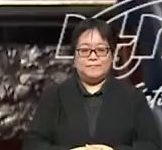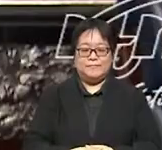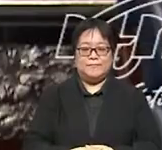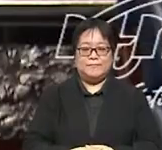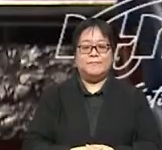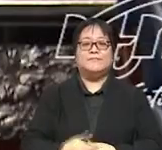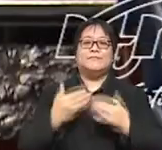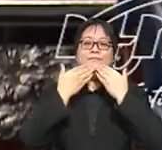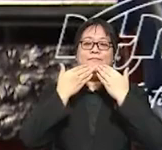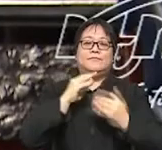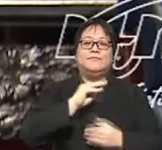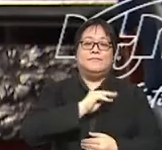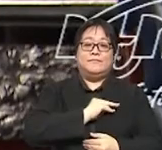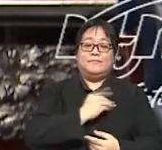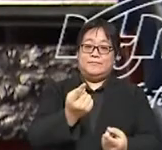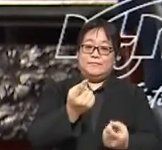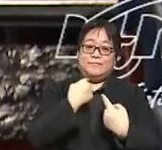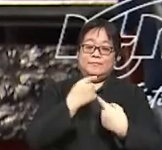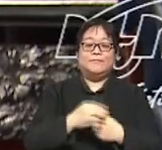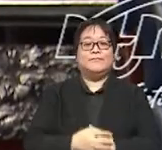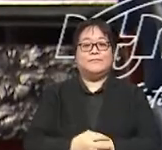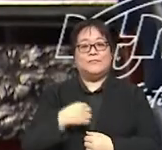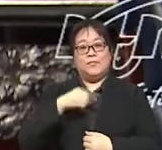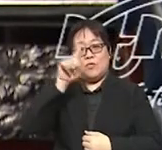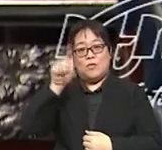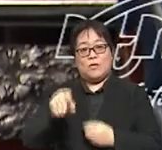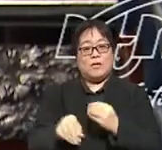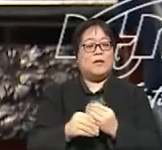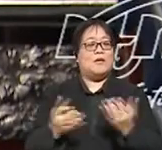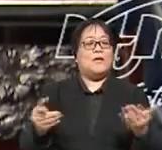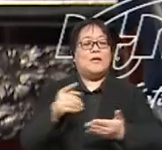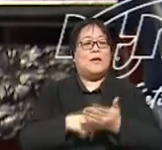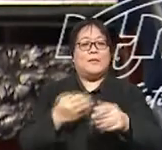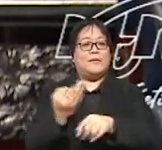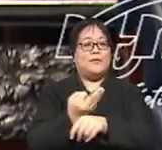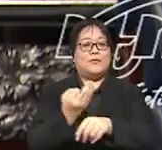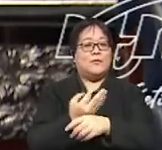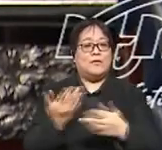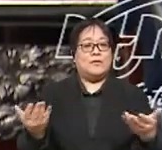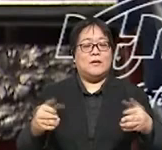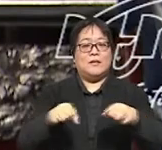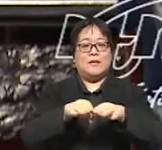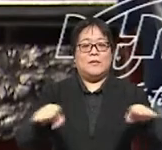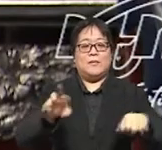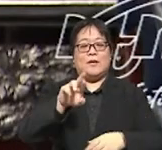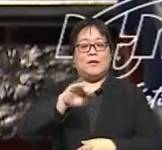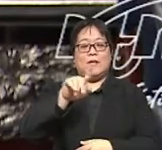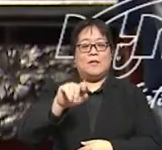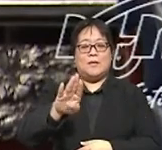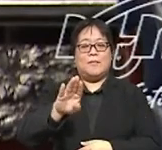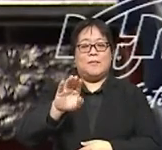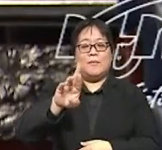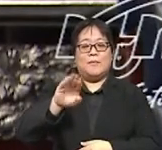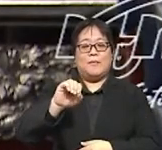terima kasih diberikan soalan tambahan saya Apakah fungsi tapak Riza Bali Segara